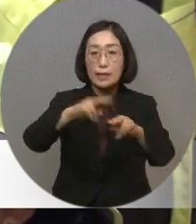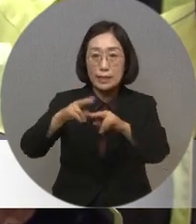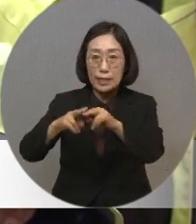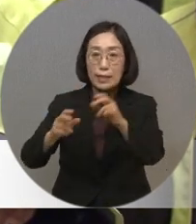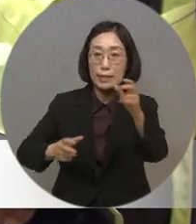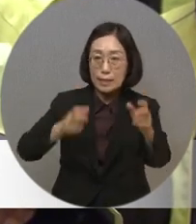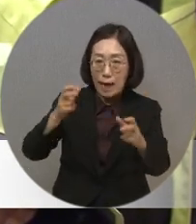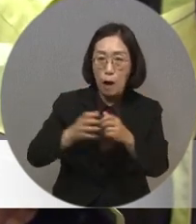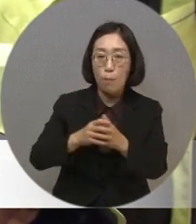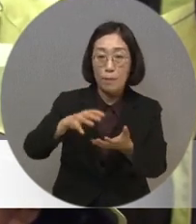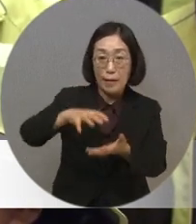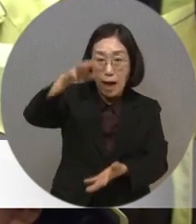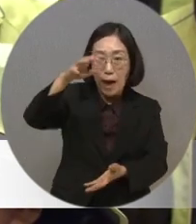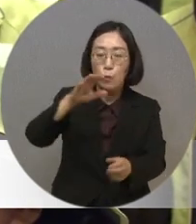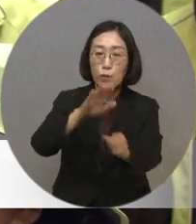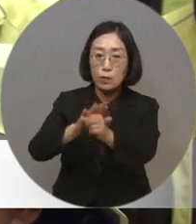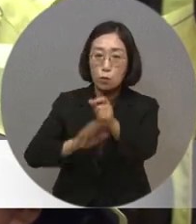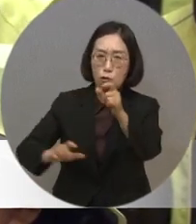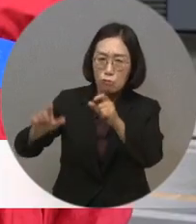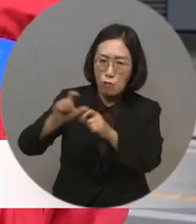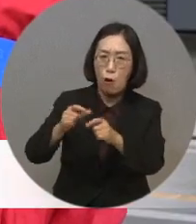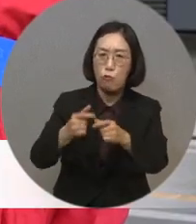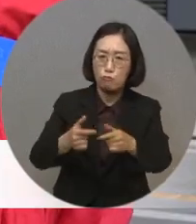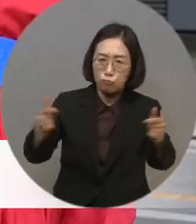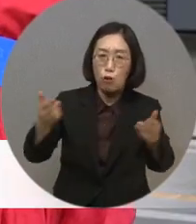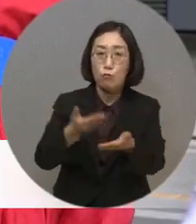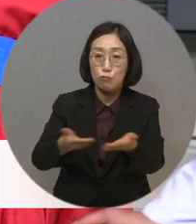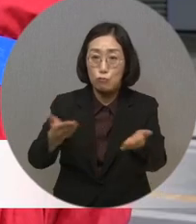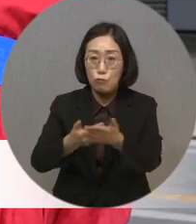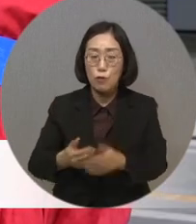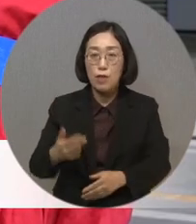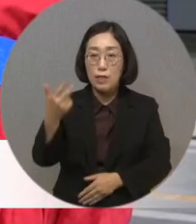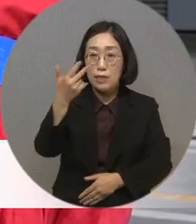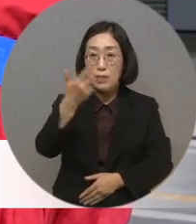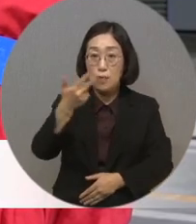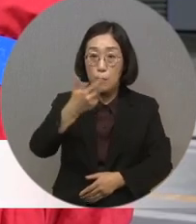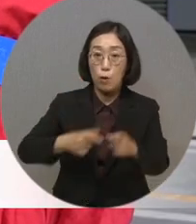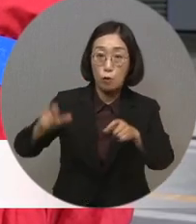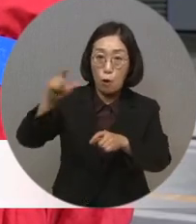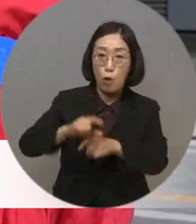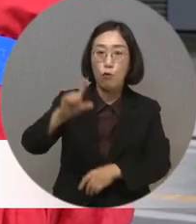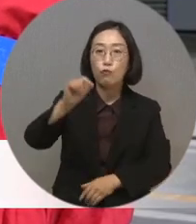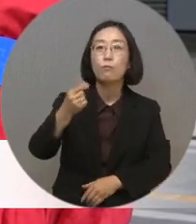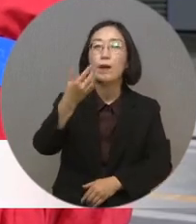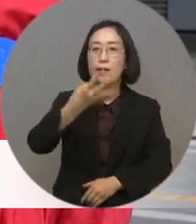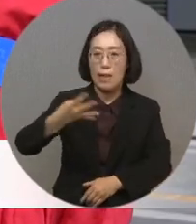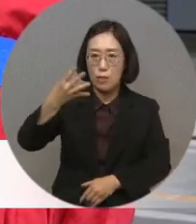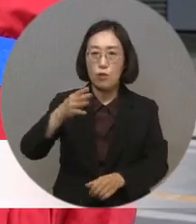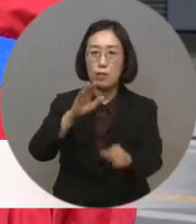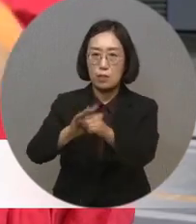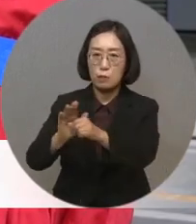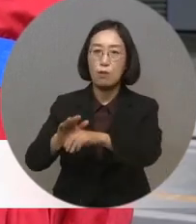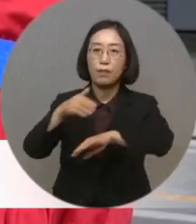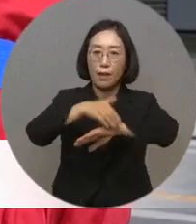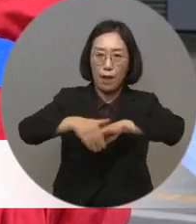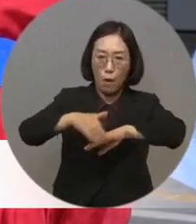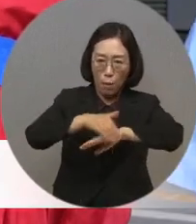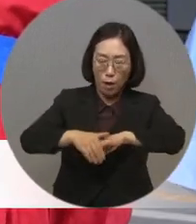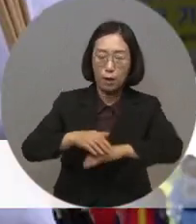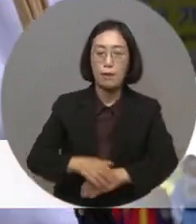사업량 지원 폭을 대폭 늘려 올해보다 7천명 증가한 6 4천여 명을 지원할